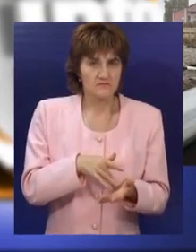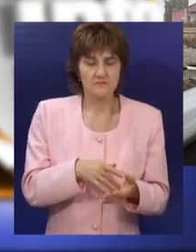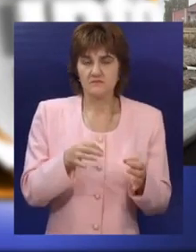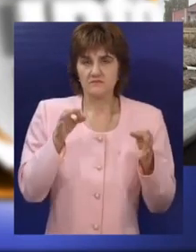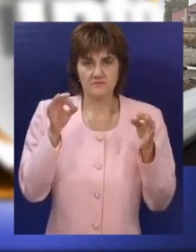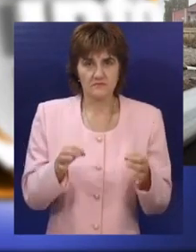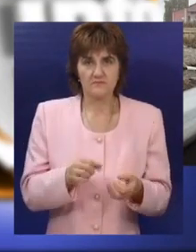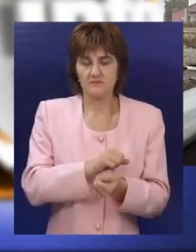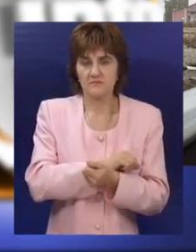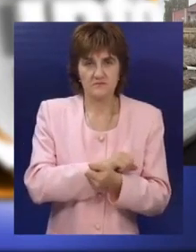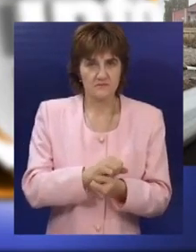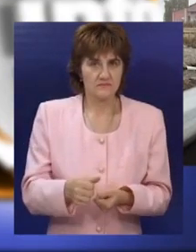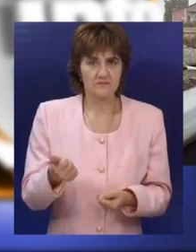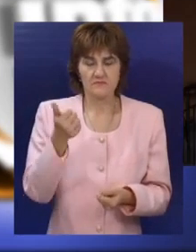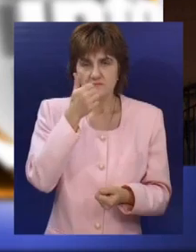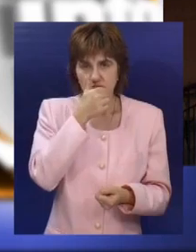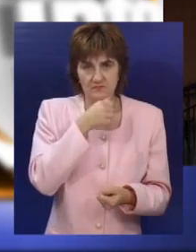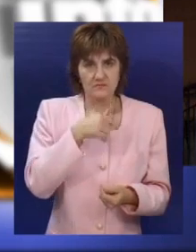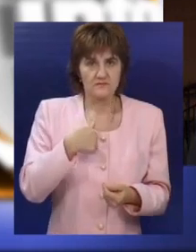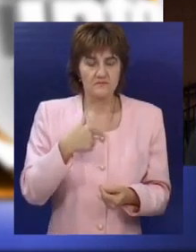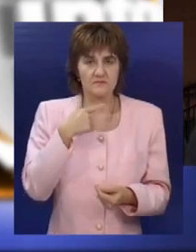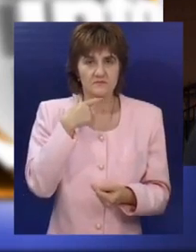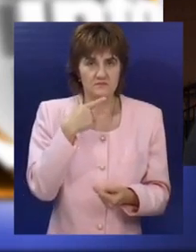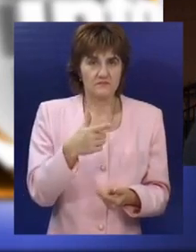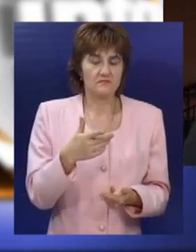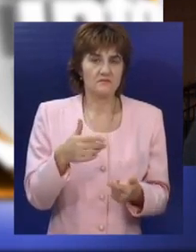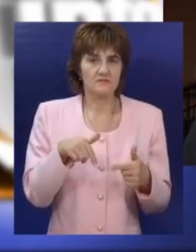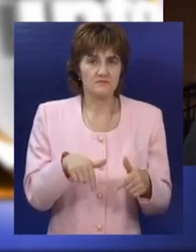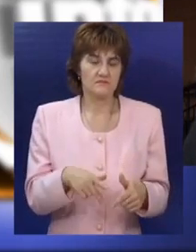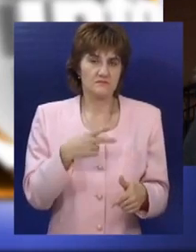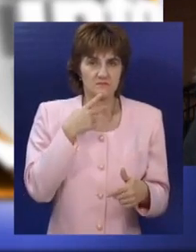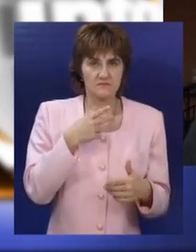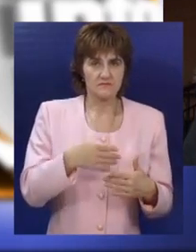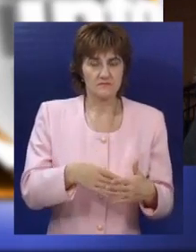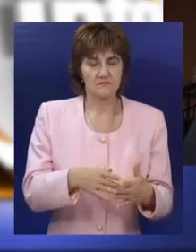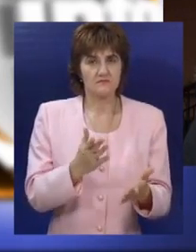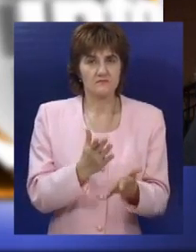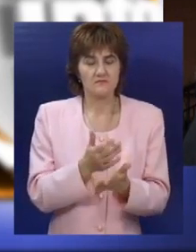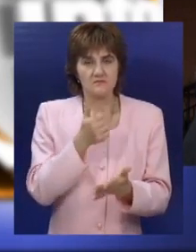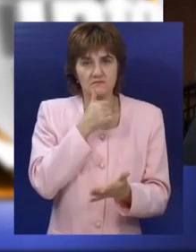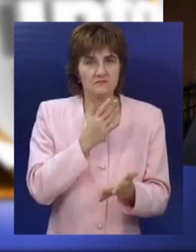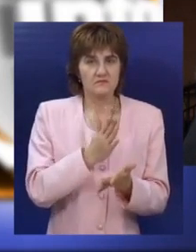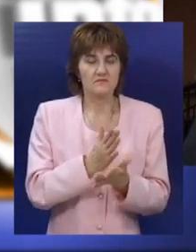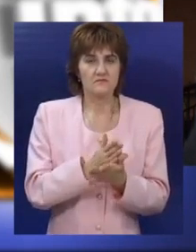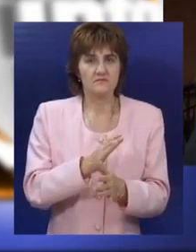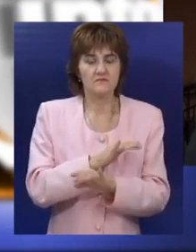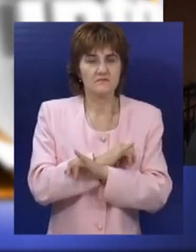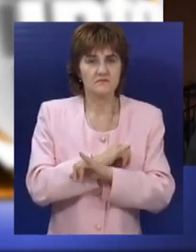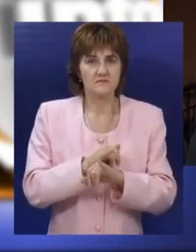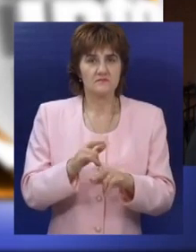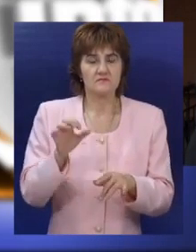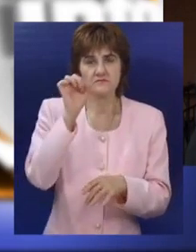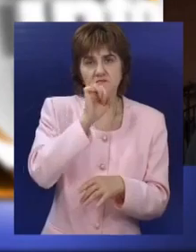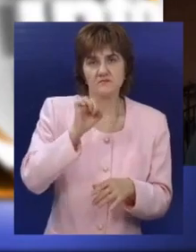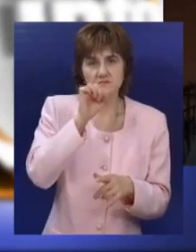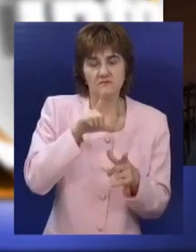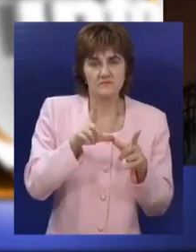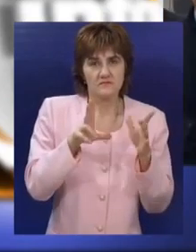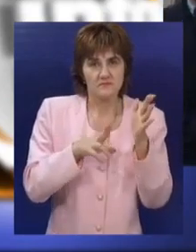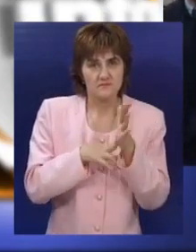amennyiben minden a tervek szerint alakul, és a MÁV, valamint a Szerb Vasútársaság szakmai támogatásán túl Európai